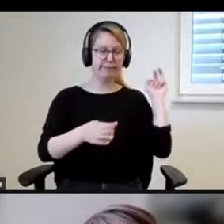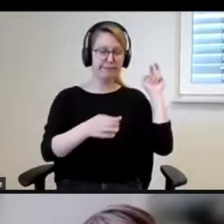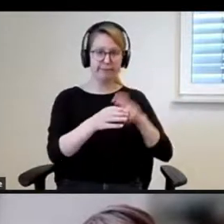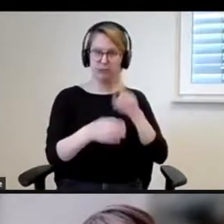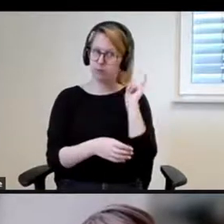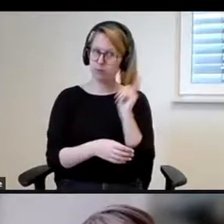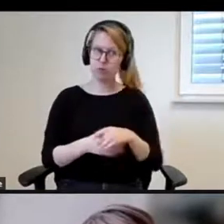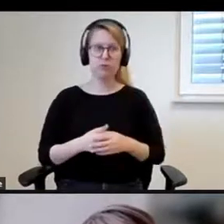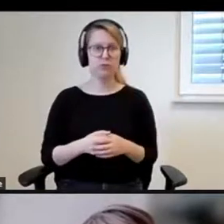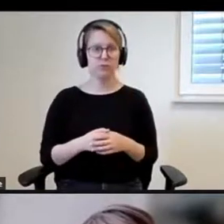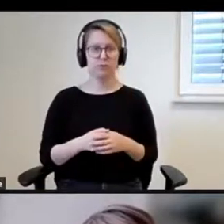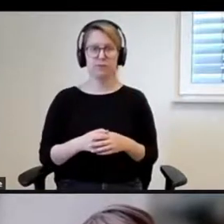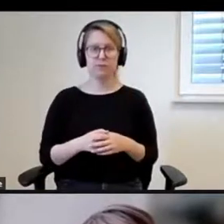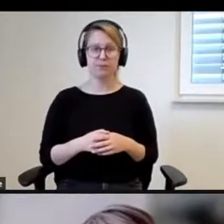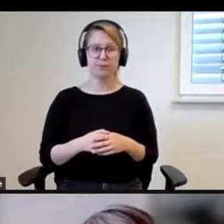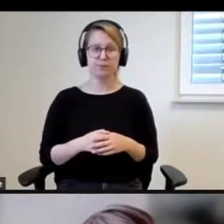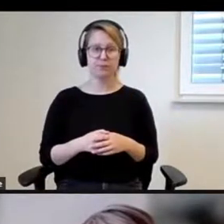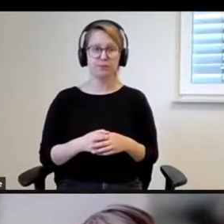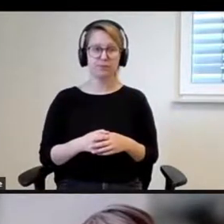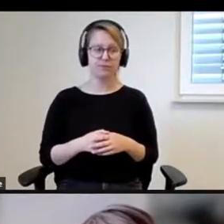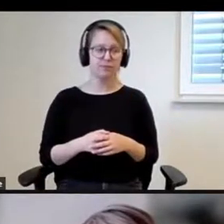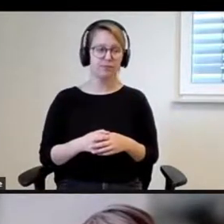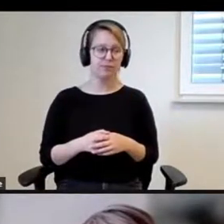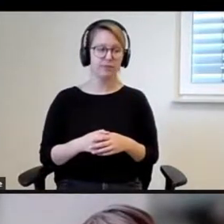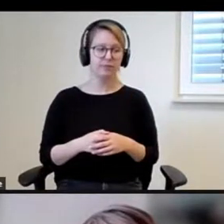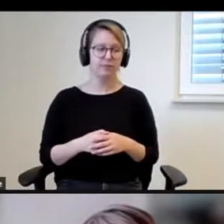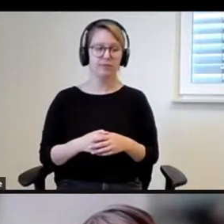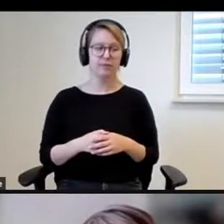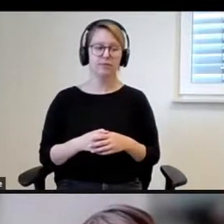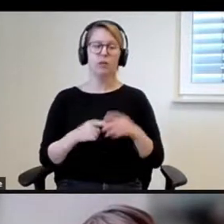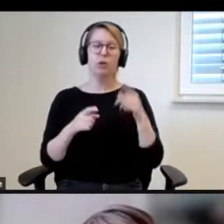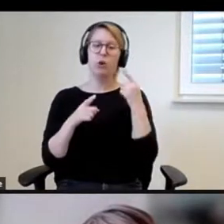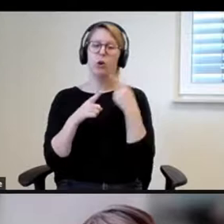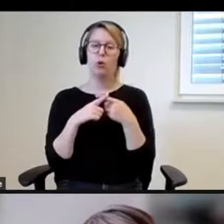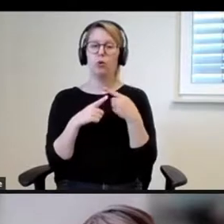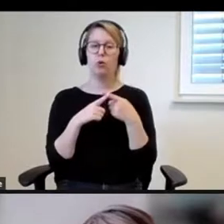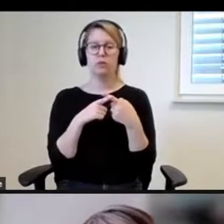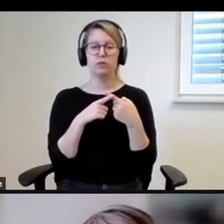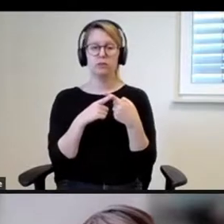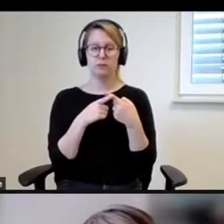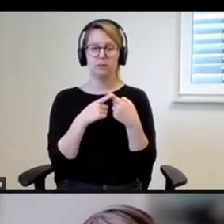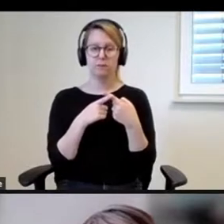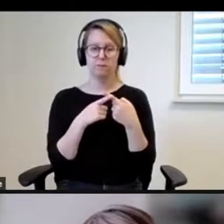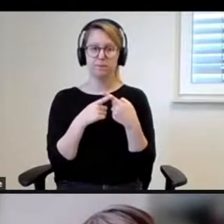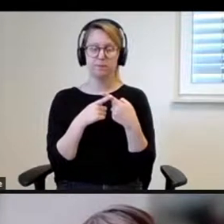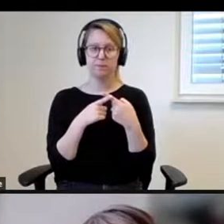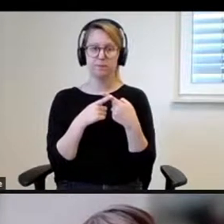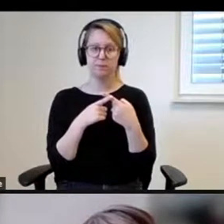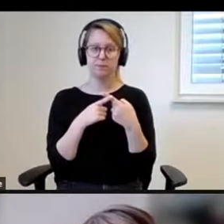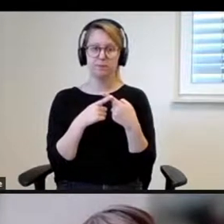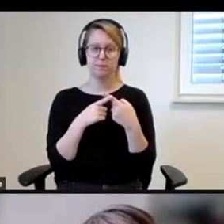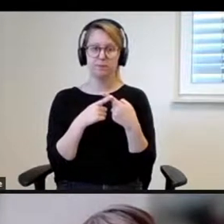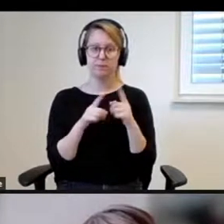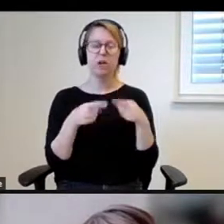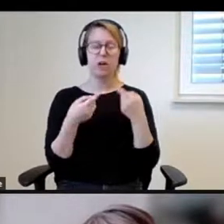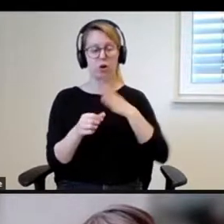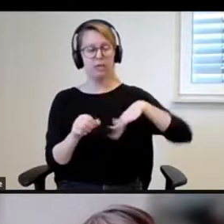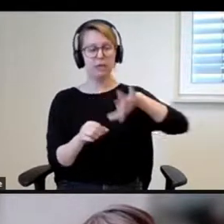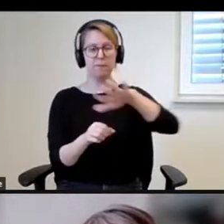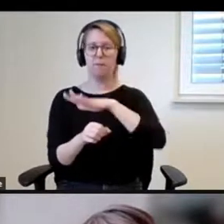Accessibilität muss garantiert gehen. Und da ist eben auch das kommunale Niveau